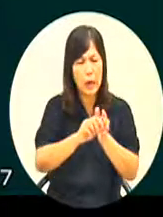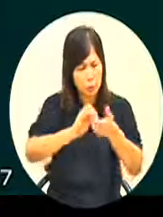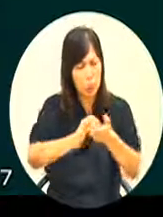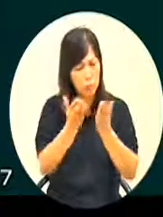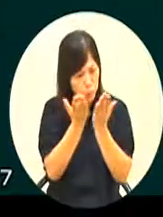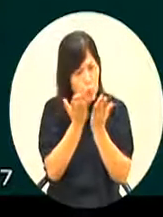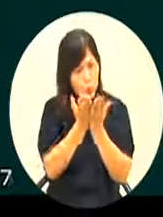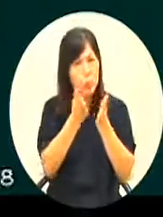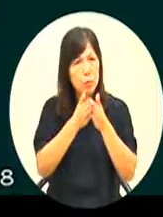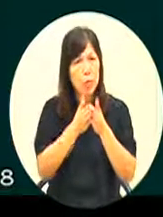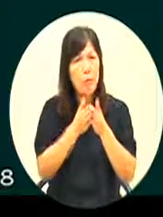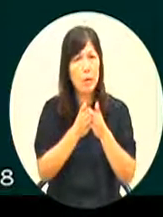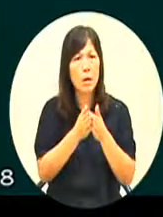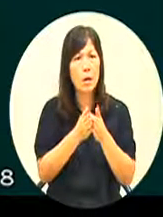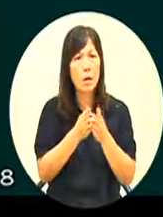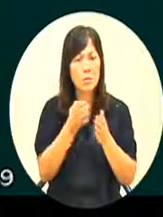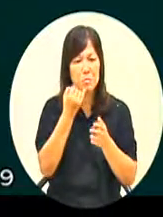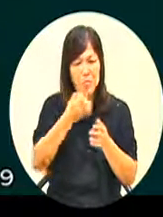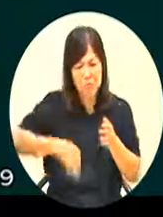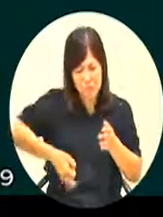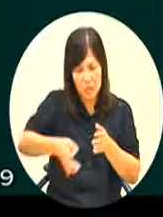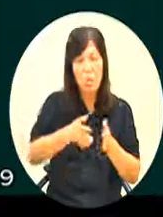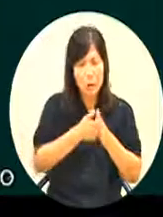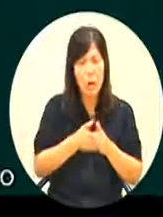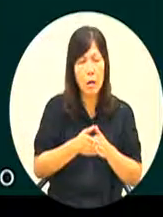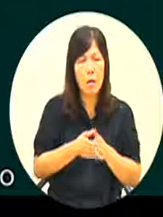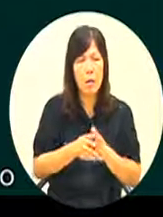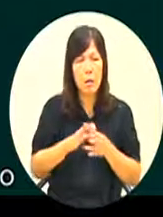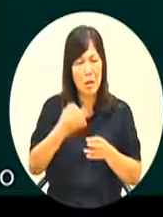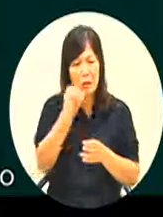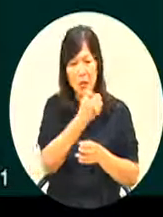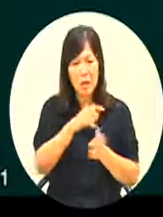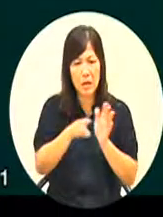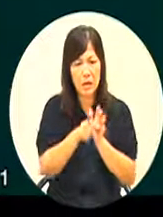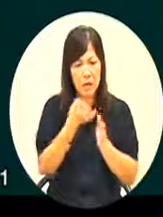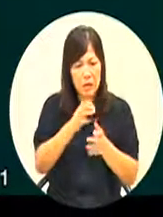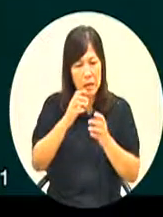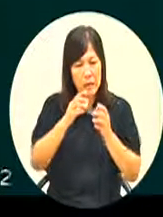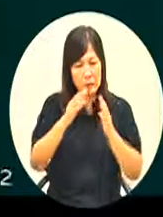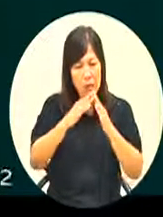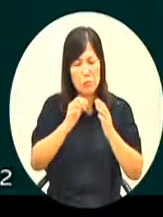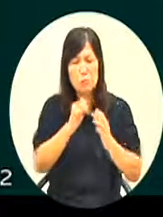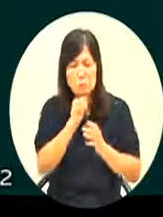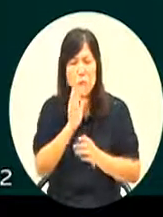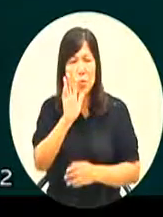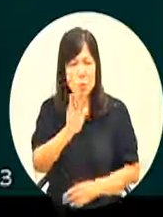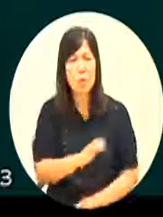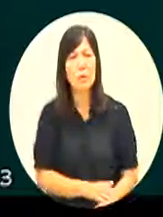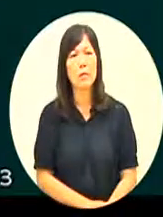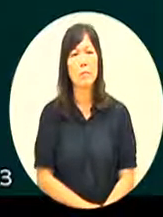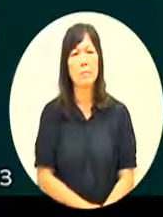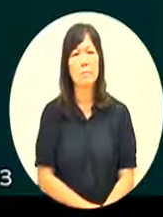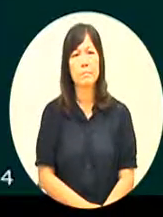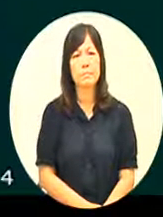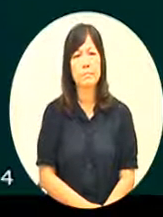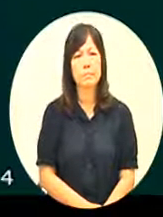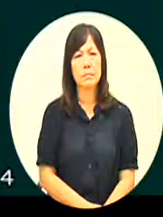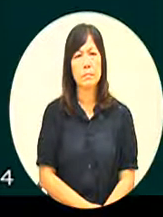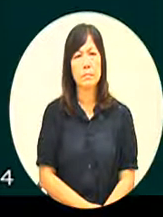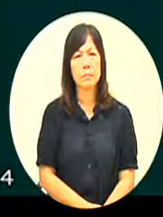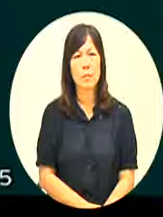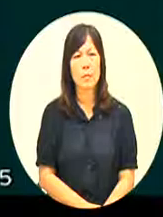吗？因为他可能要缴费。他也或许家境不是很好，啊，